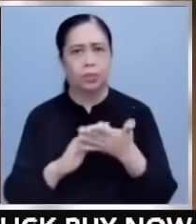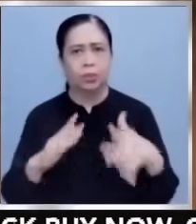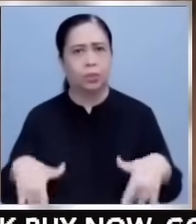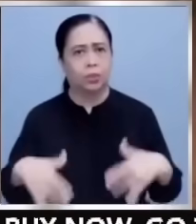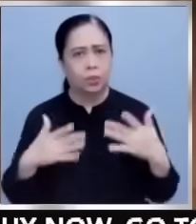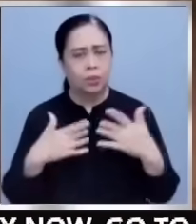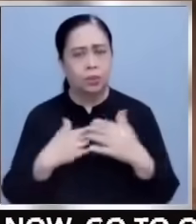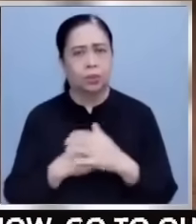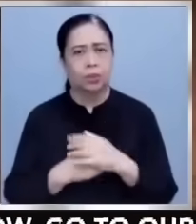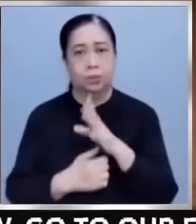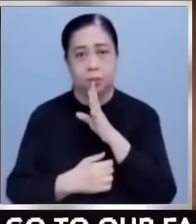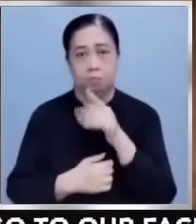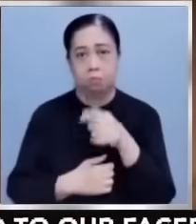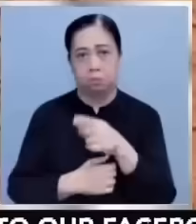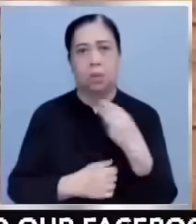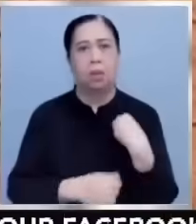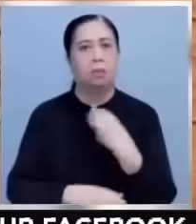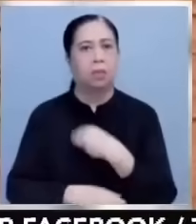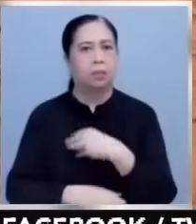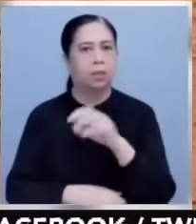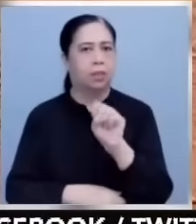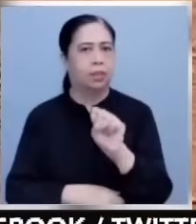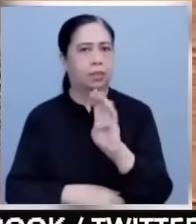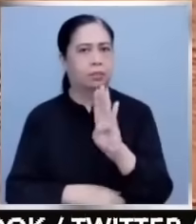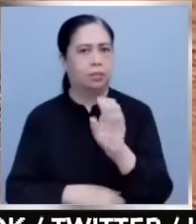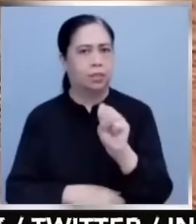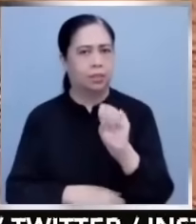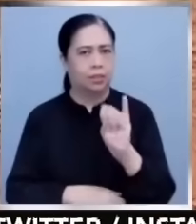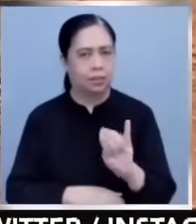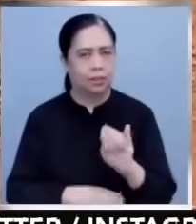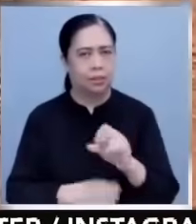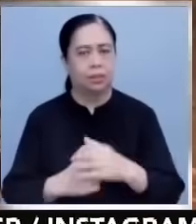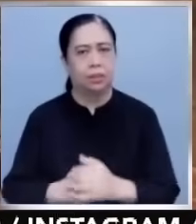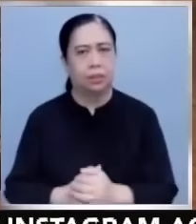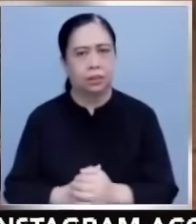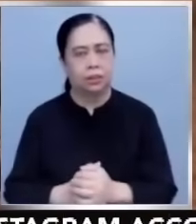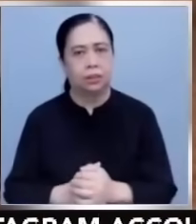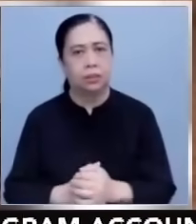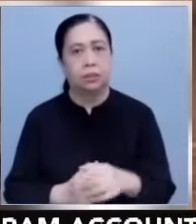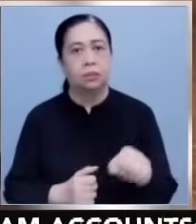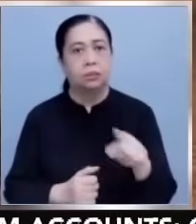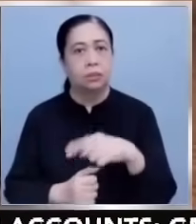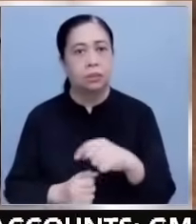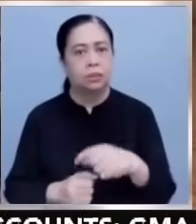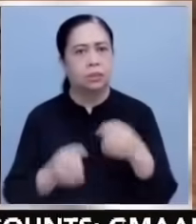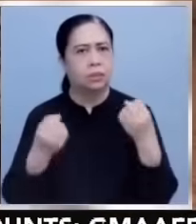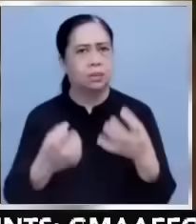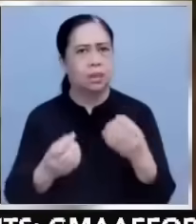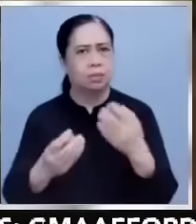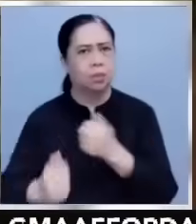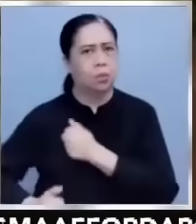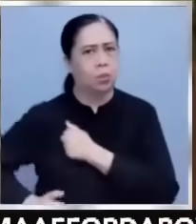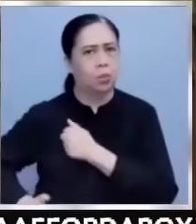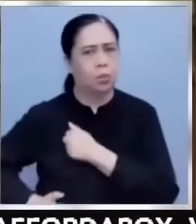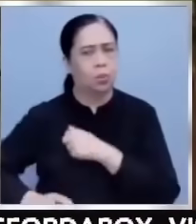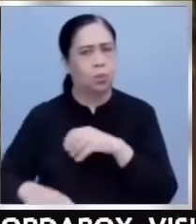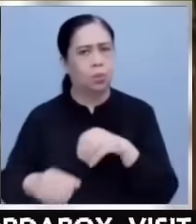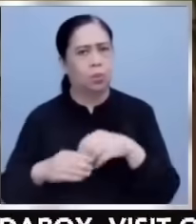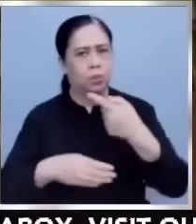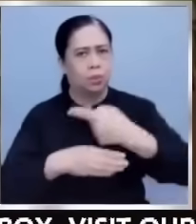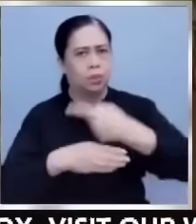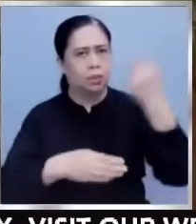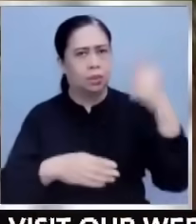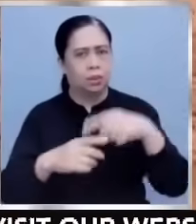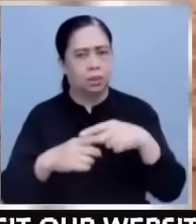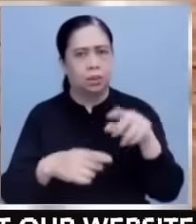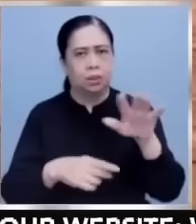isang miyembro ng Socorro Binayan Services Incorporated o SBSI ang dami ng mga armadong pulis sa bukana ng Sityo Kapihan.